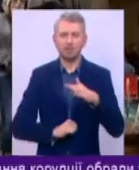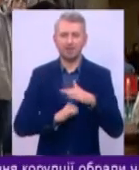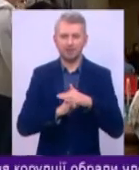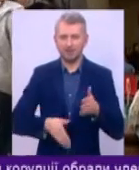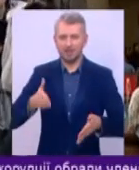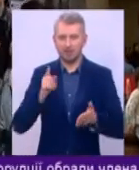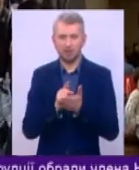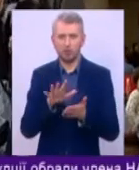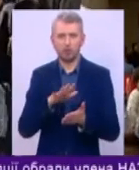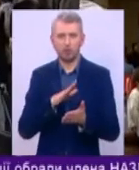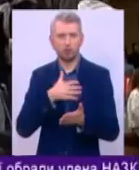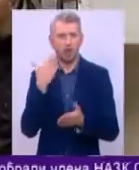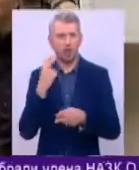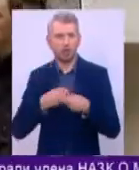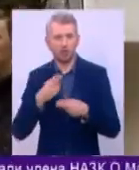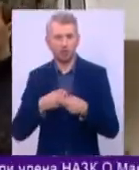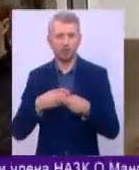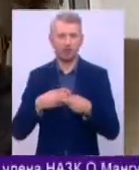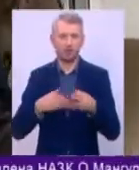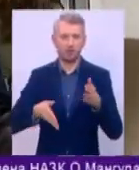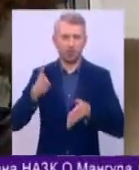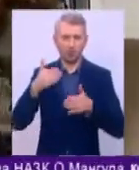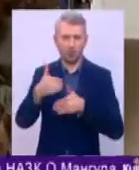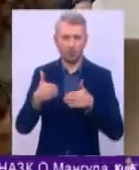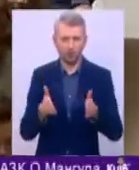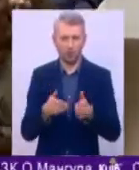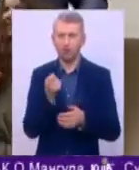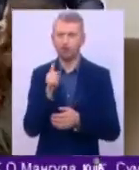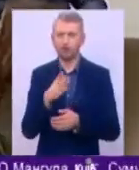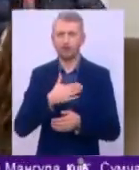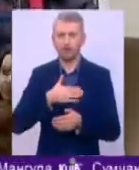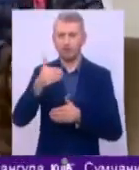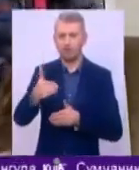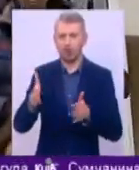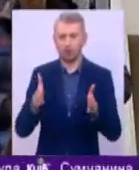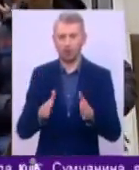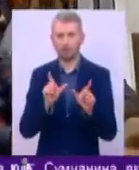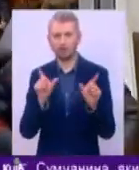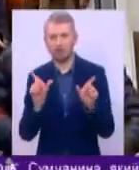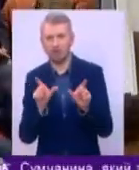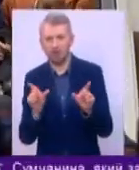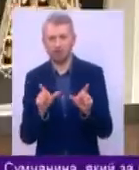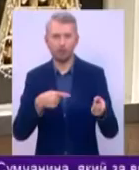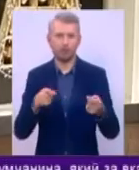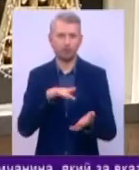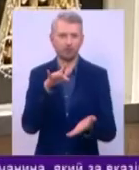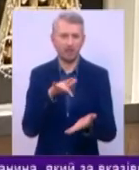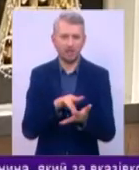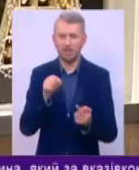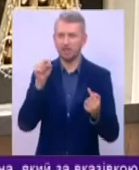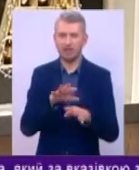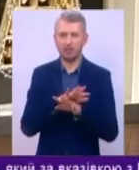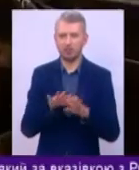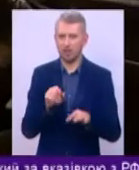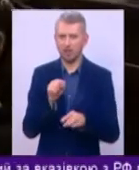бути алюмінієвих та пінопластових перегородок. Жодна з наших перегородок в супермаркеті, гіпермаркеті або торговому центрі не